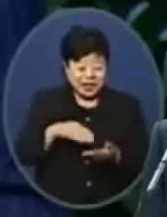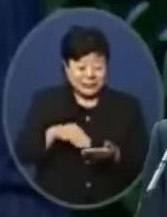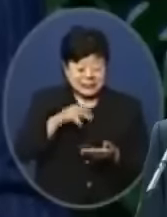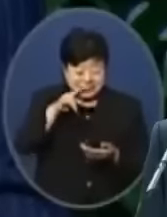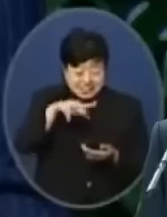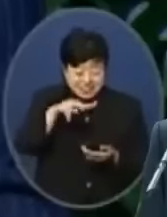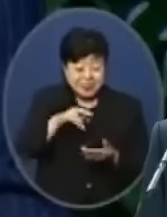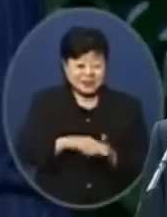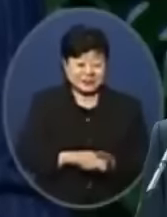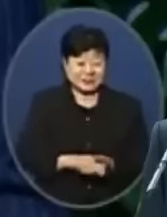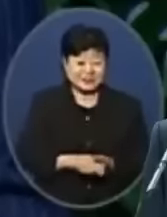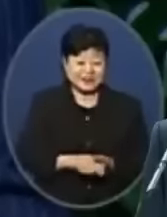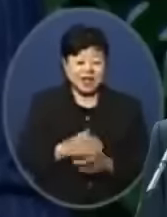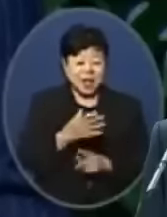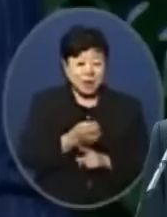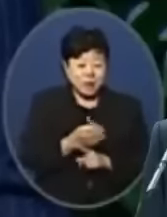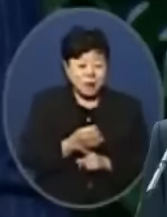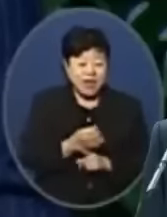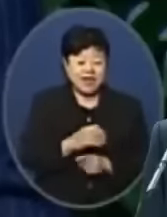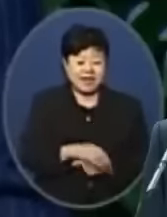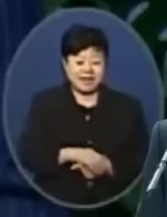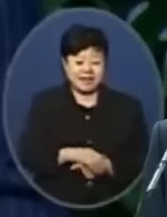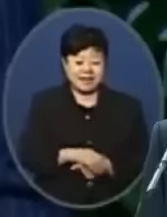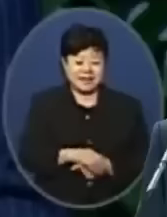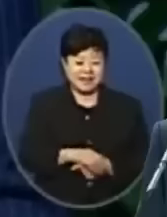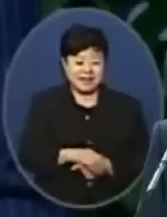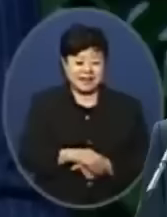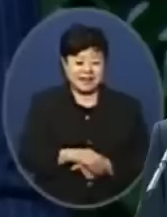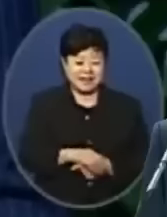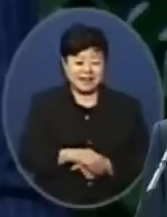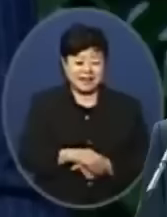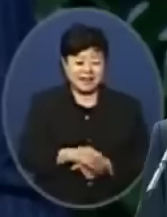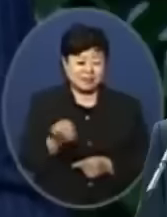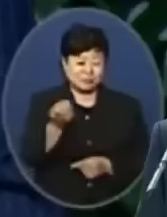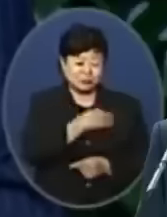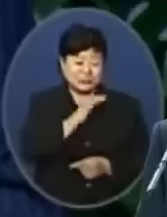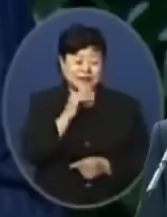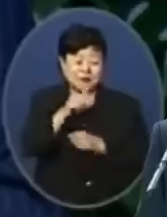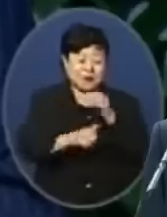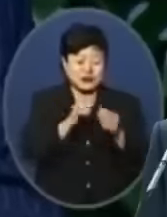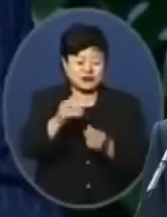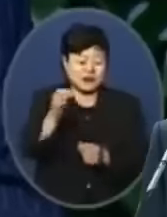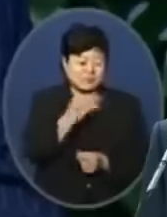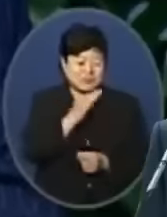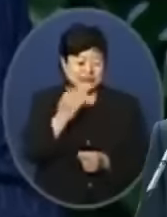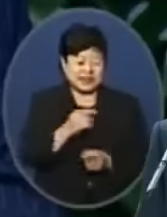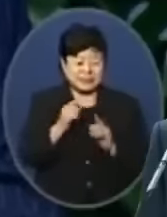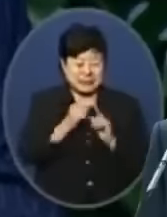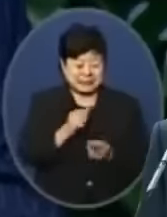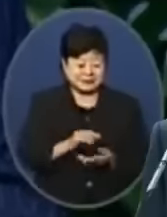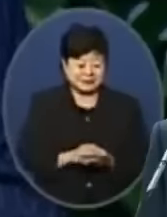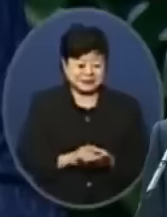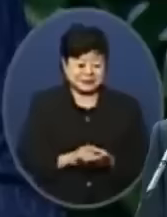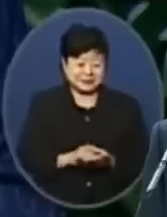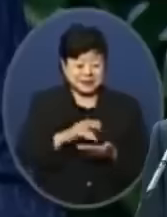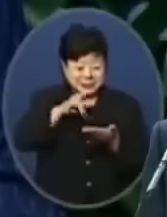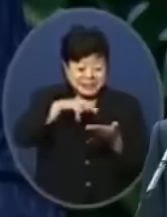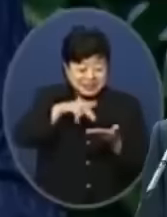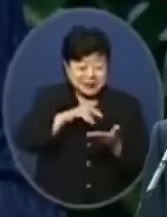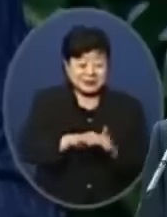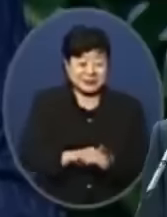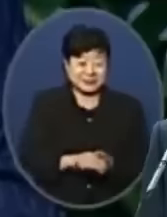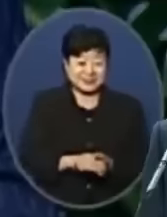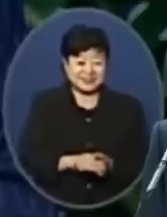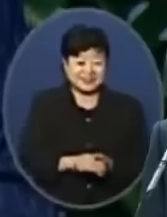읽으면 5년 이내에 부자 안 될 사람 없습니다. 성경을 늘 계속 읽으면